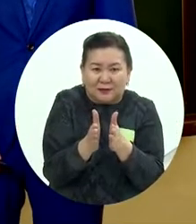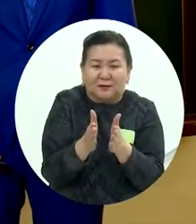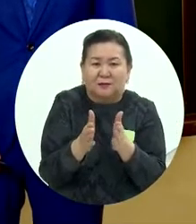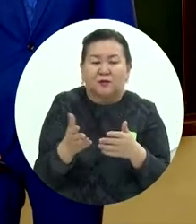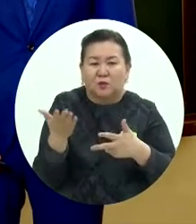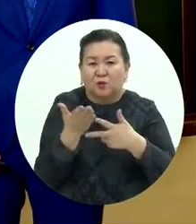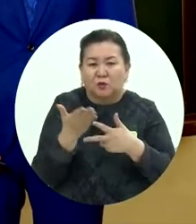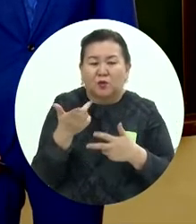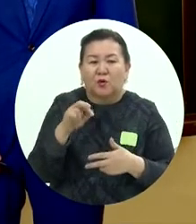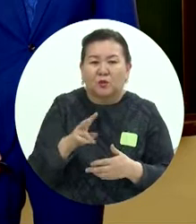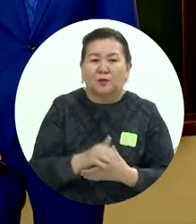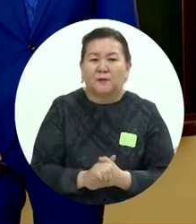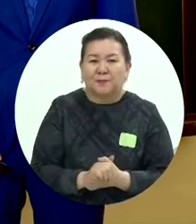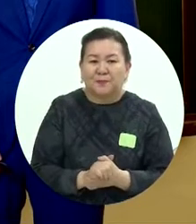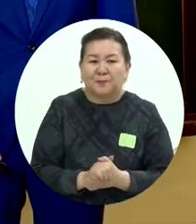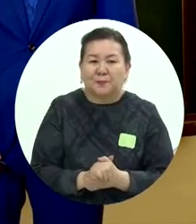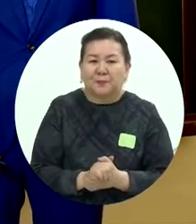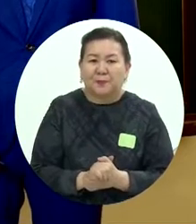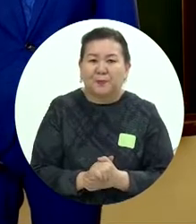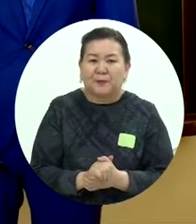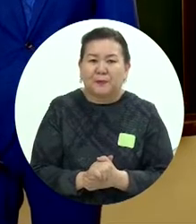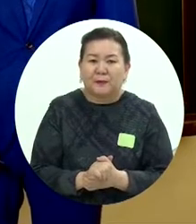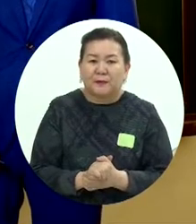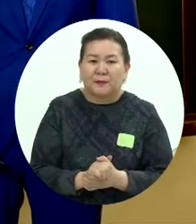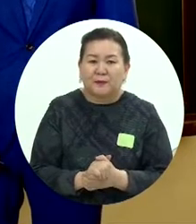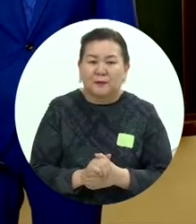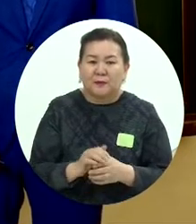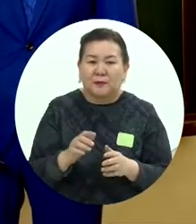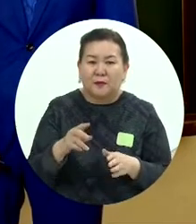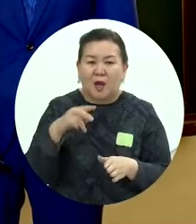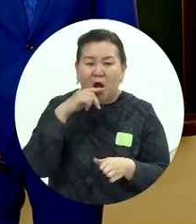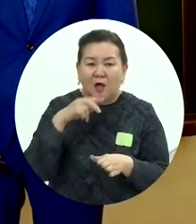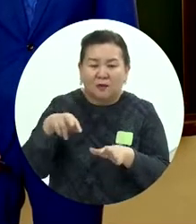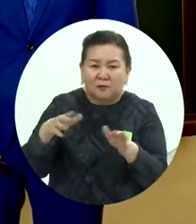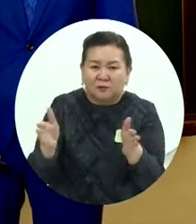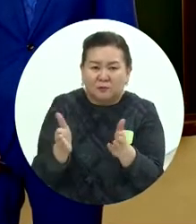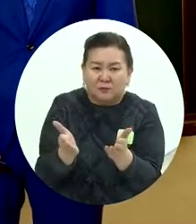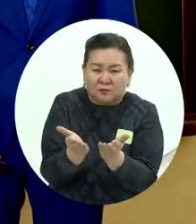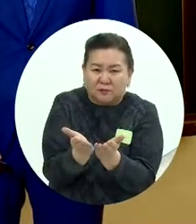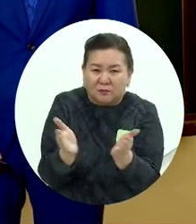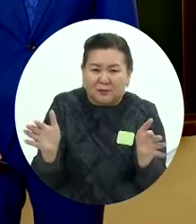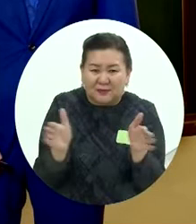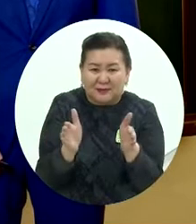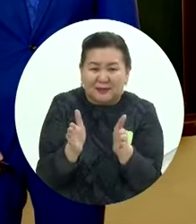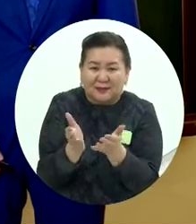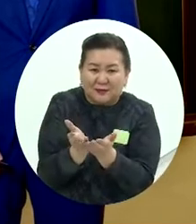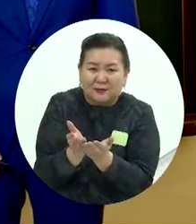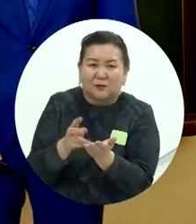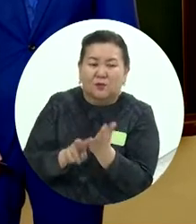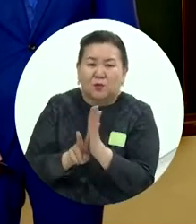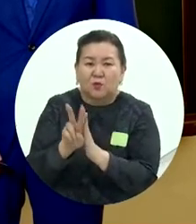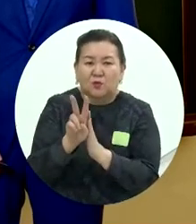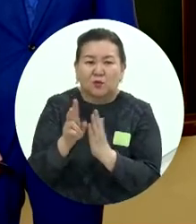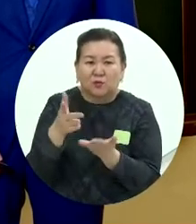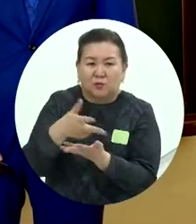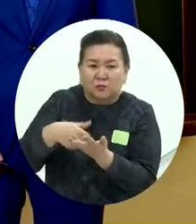бол дундын морион гэж байгаа. Харин морионы гүвэ гэдэг нь бол мөн мөсөн голын үйлчлэгээр үүссэн